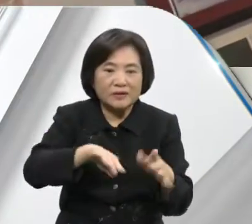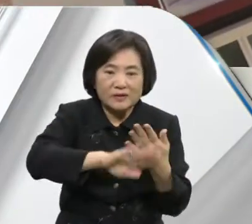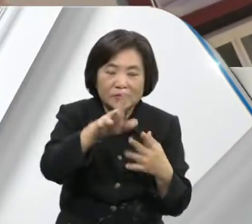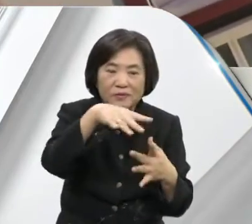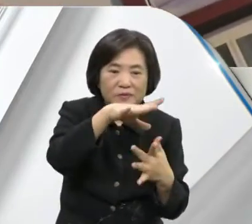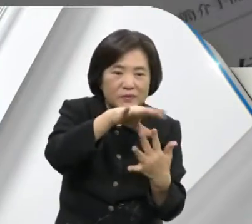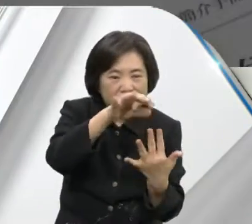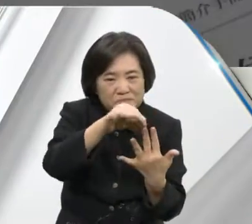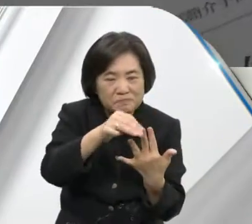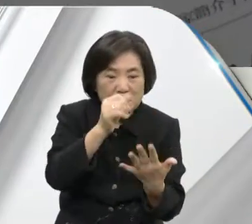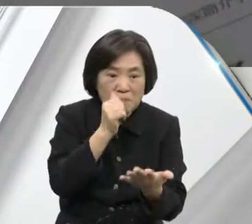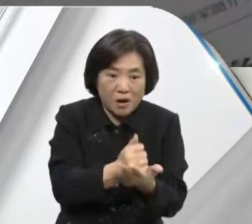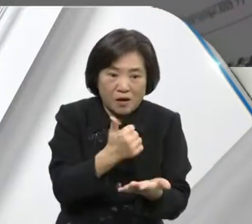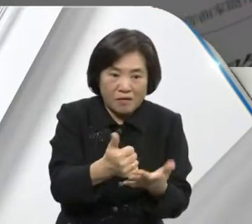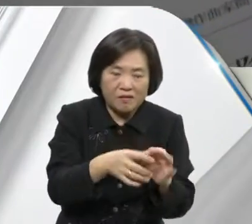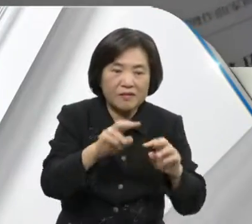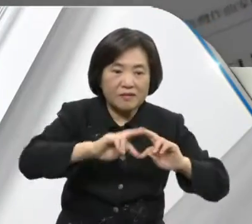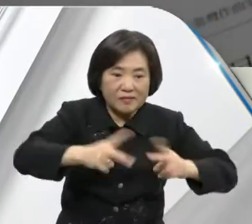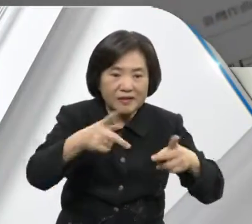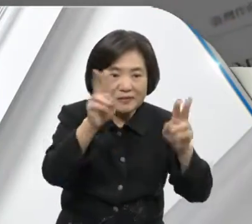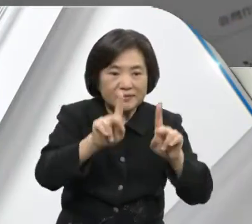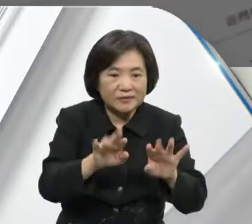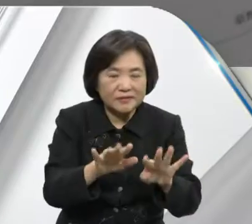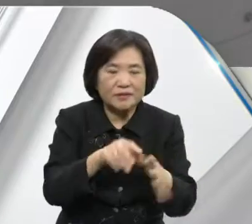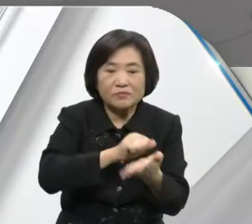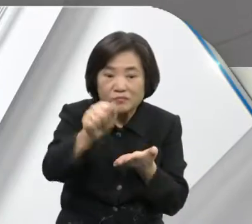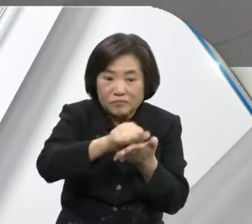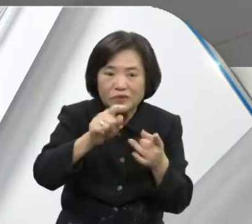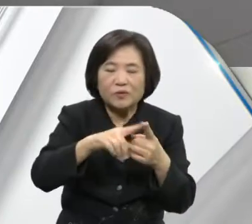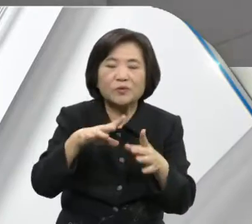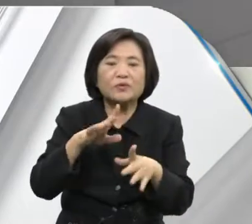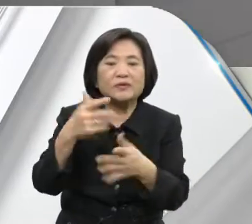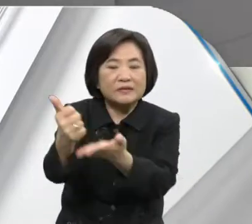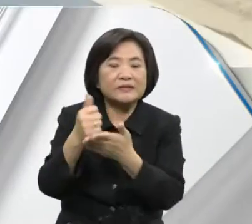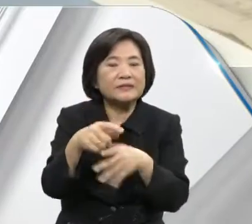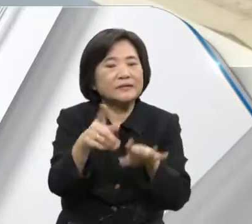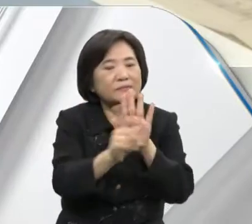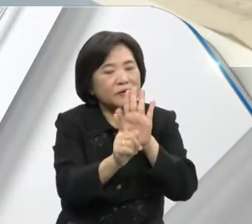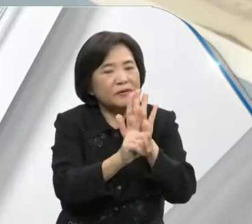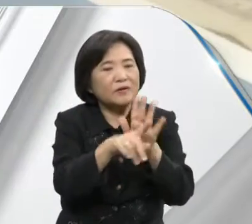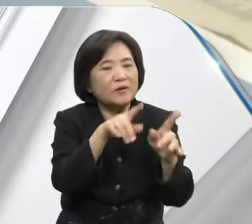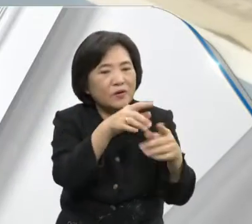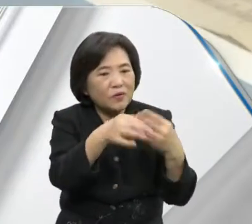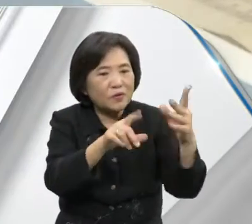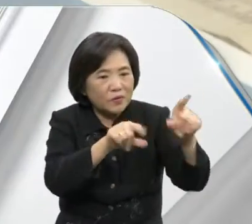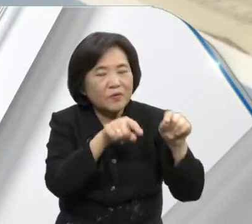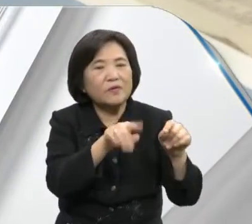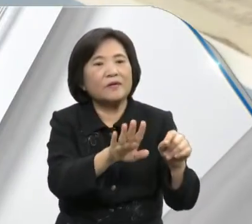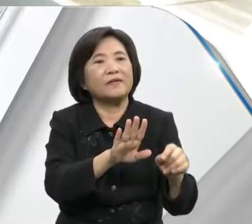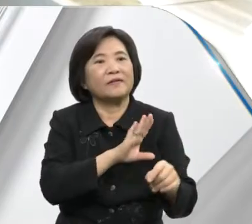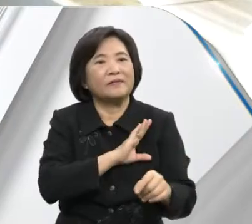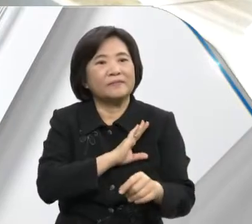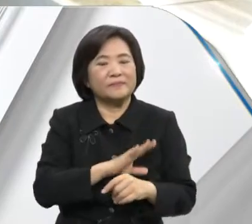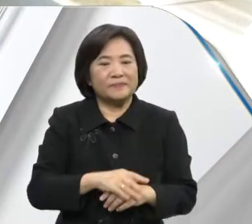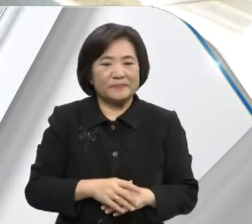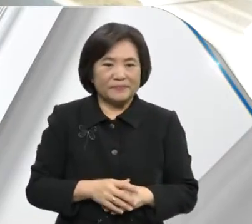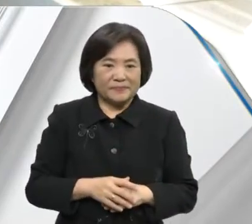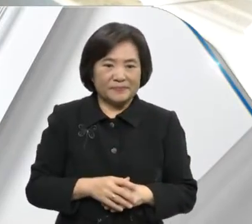辑的作品，用电脑组谱出版，也系演出来扩大推广。客家新闻彭贤、刘文辉特别报道。